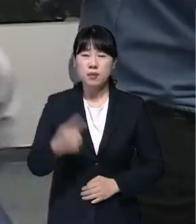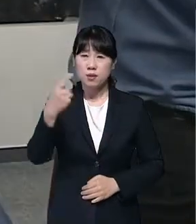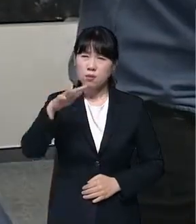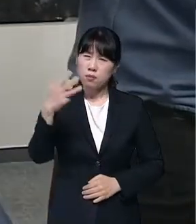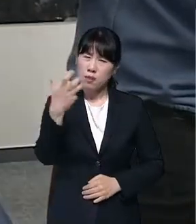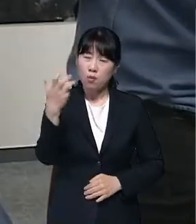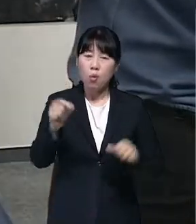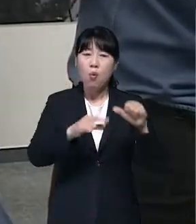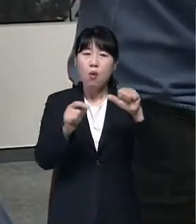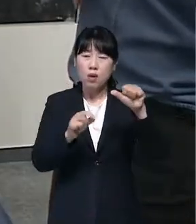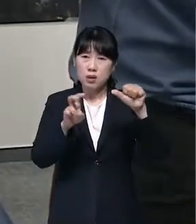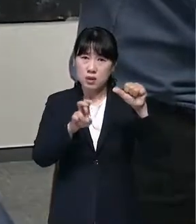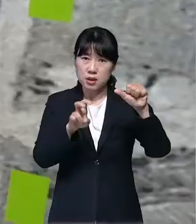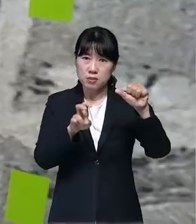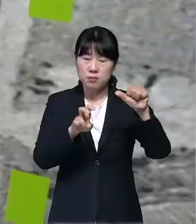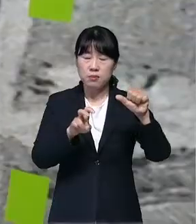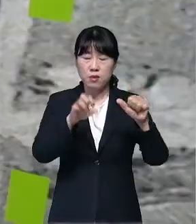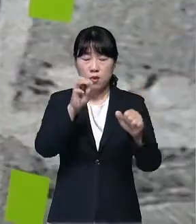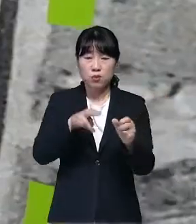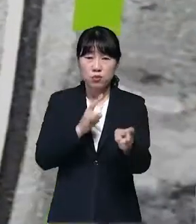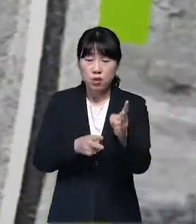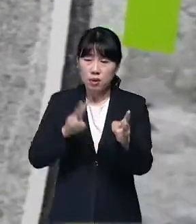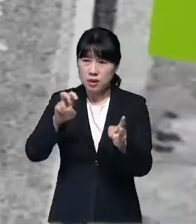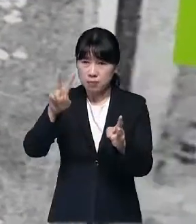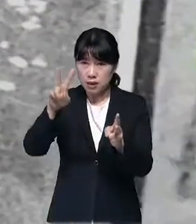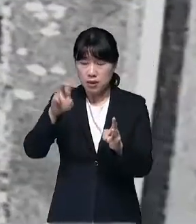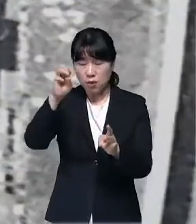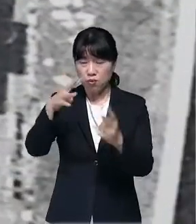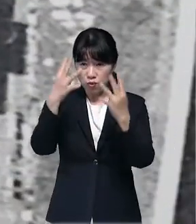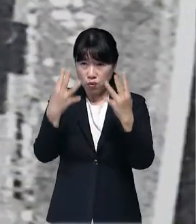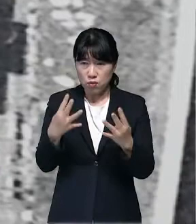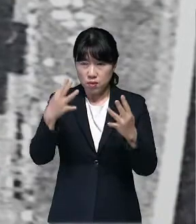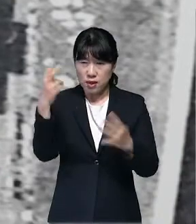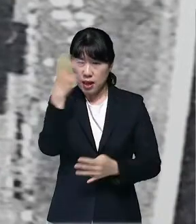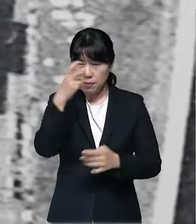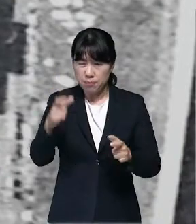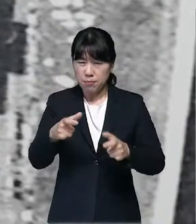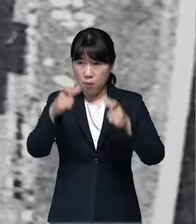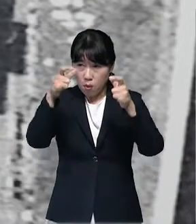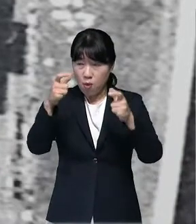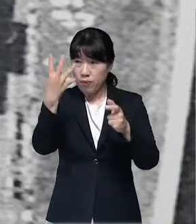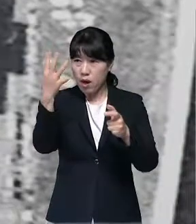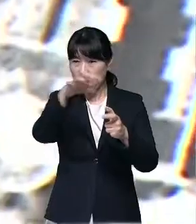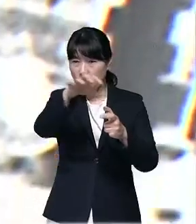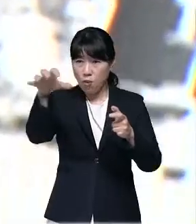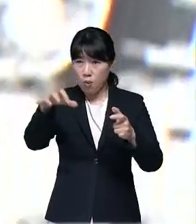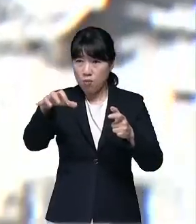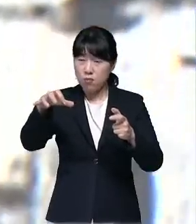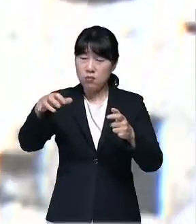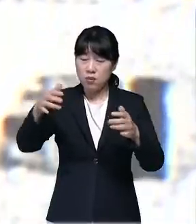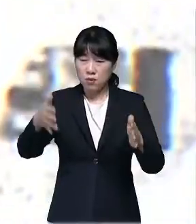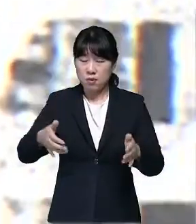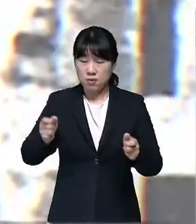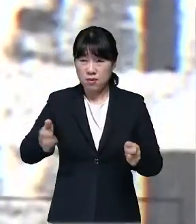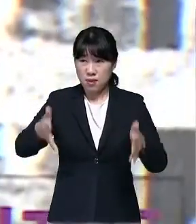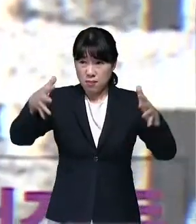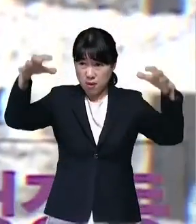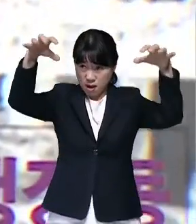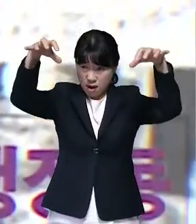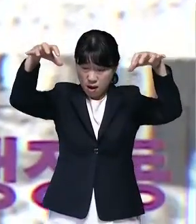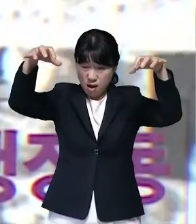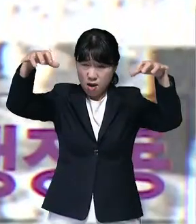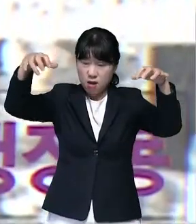80년 5월 20일 광주역, 22일 광주교도소 감시탑 4곳과 건물 옥상에서 M60T 기관총과